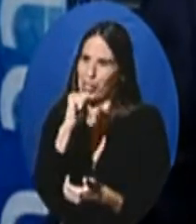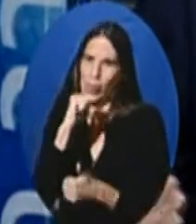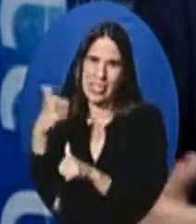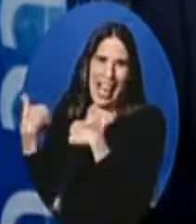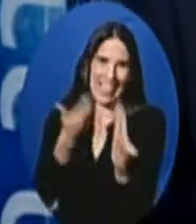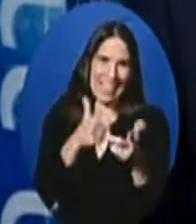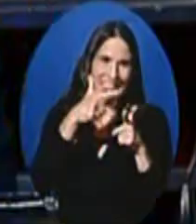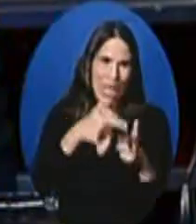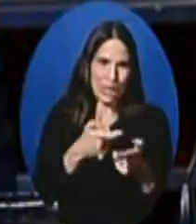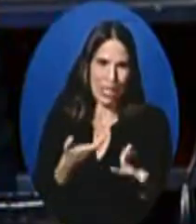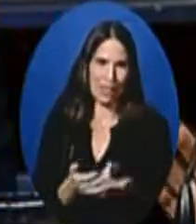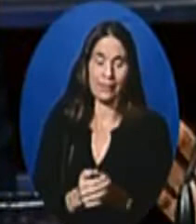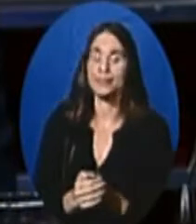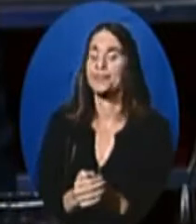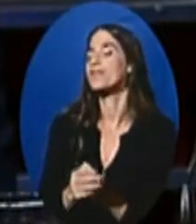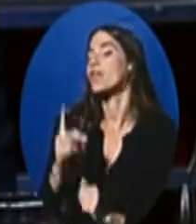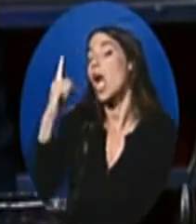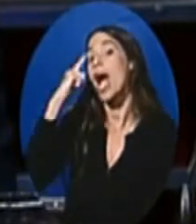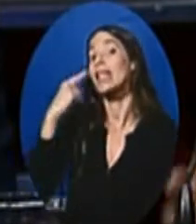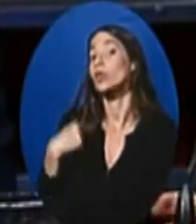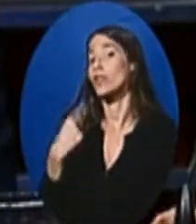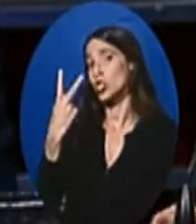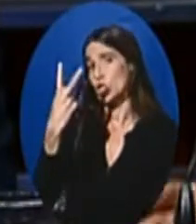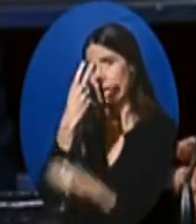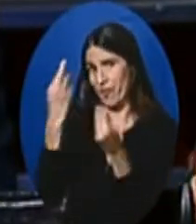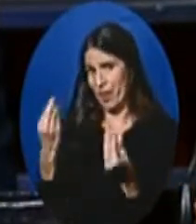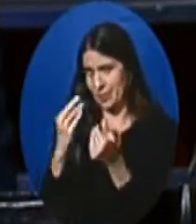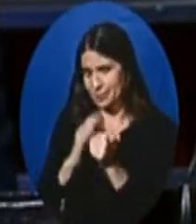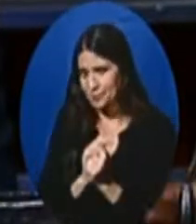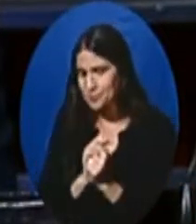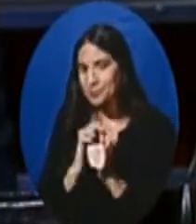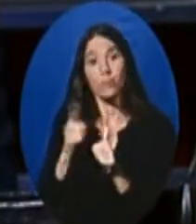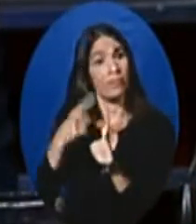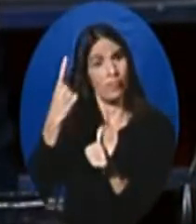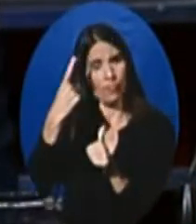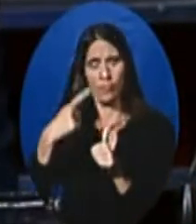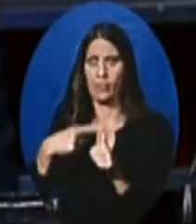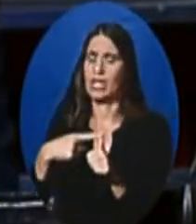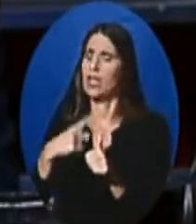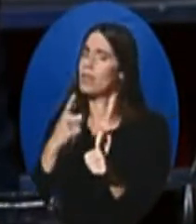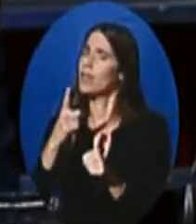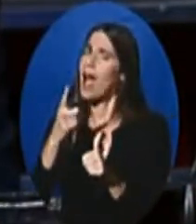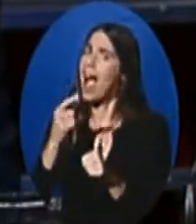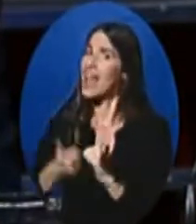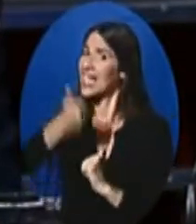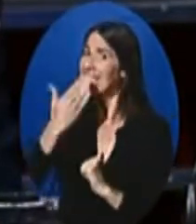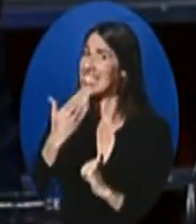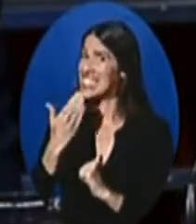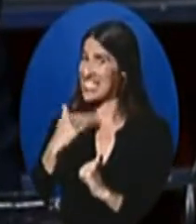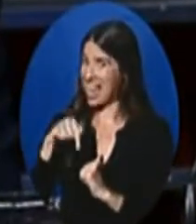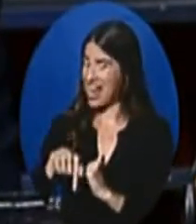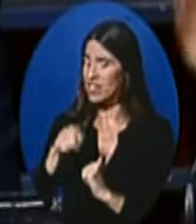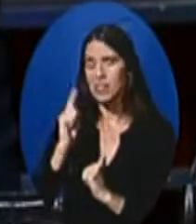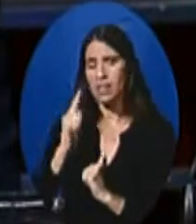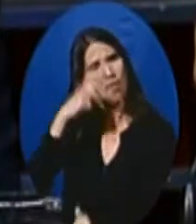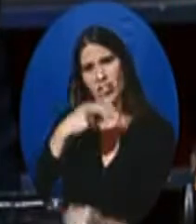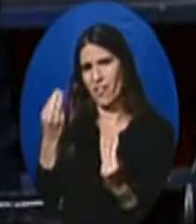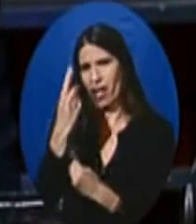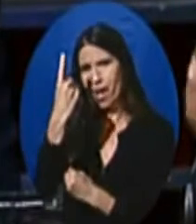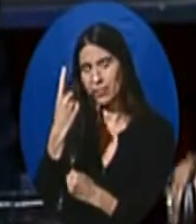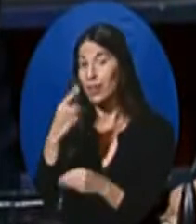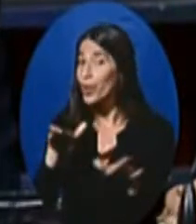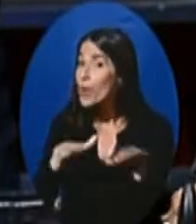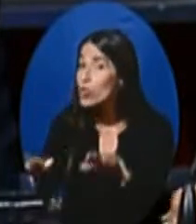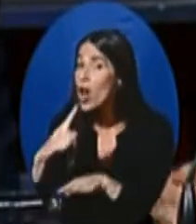הנשק? אני סבורה שני דברים. הדבר האחד, אנחנו צריכים להבין דבר אחד, במיוחד ההנהגה הישראלית, צריכה להבין דבר אחד,